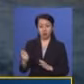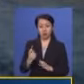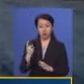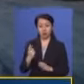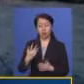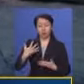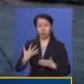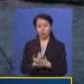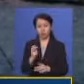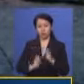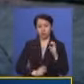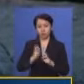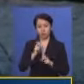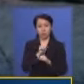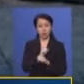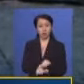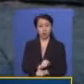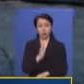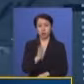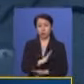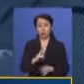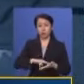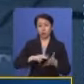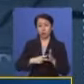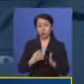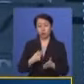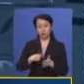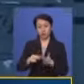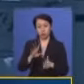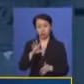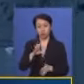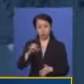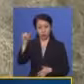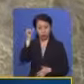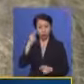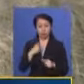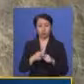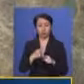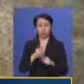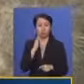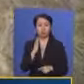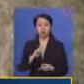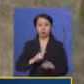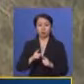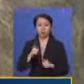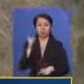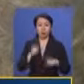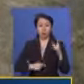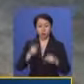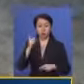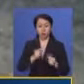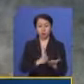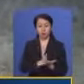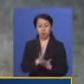На достигнутом предприниматель останавливаться не собирается. В планах еще закупить порядка 500 голов. Плюс в перспективе перейти на молочно-мясное